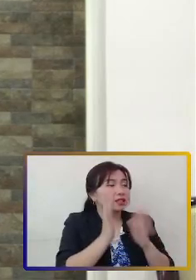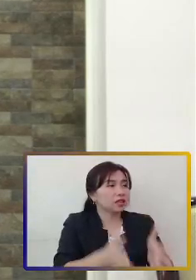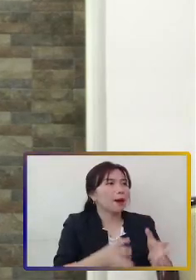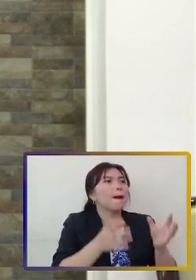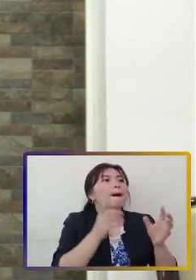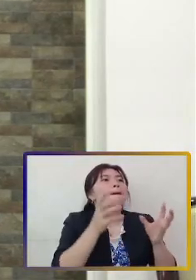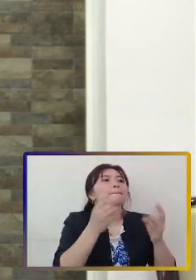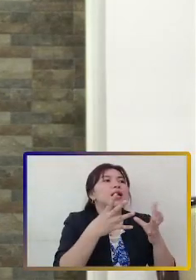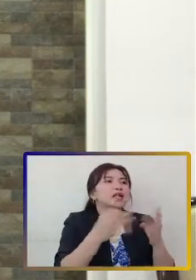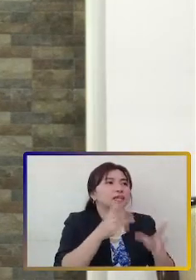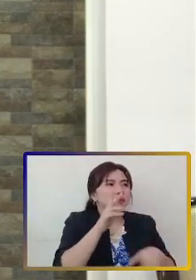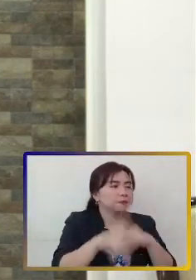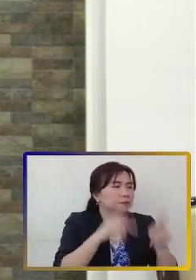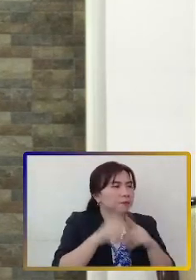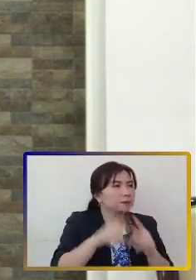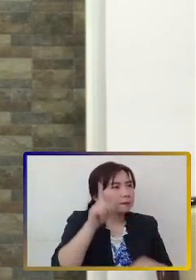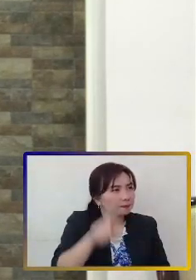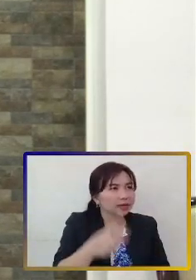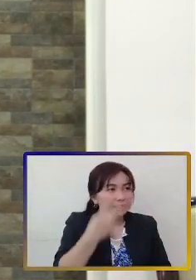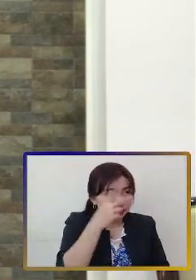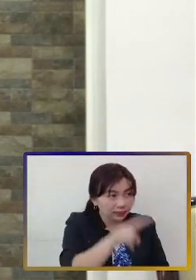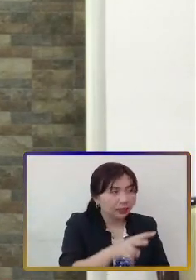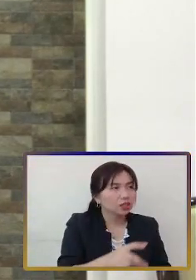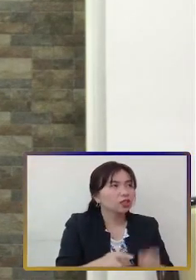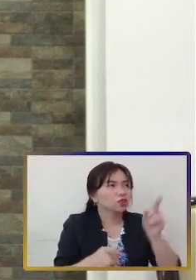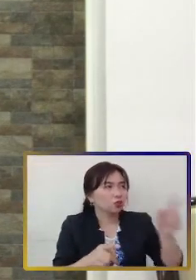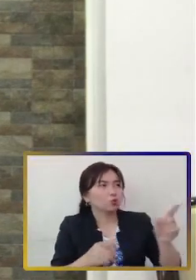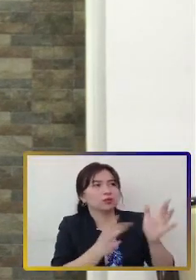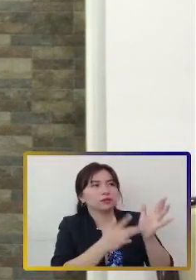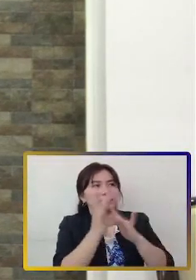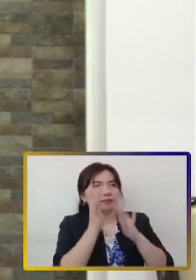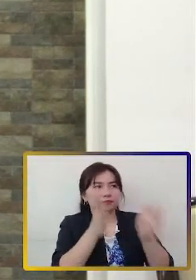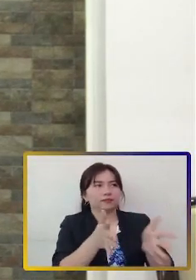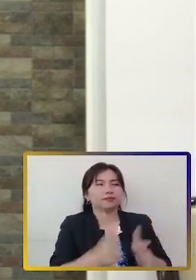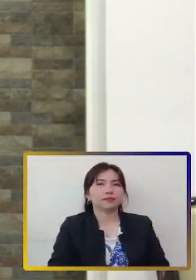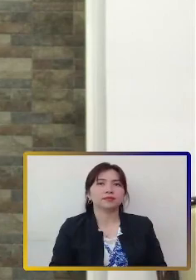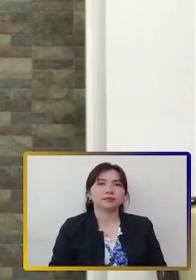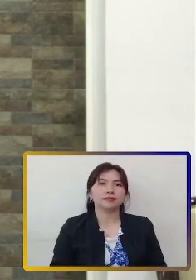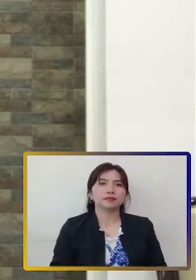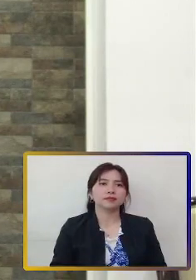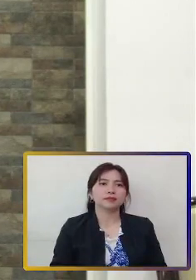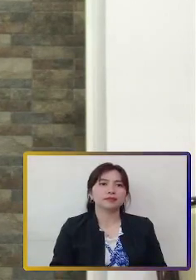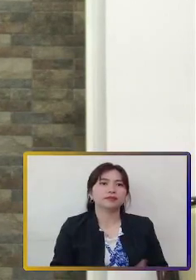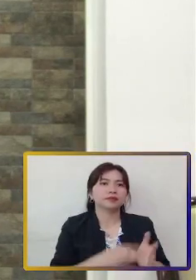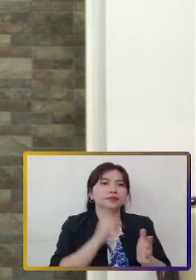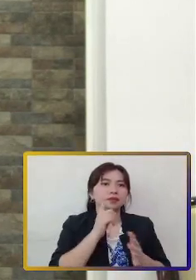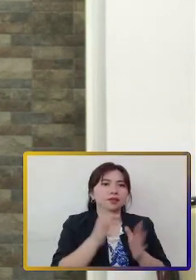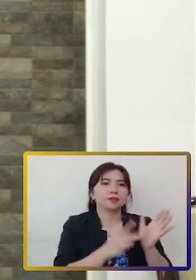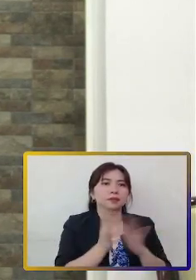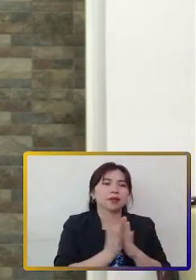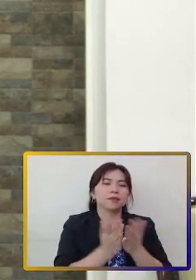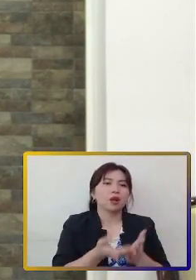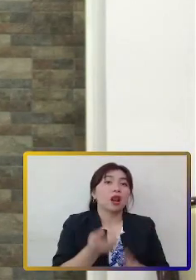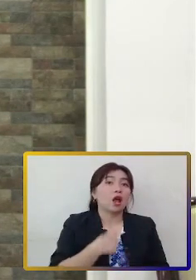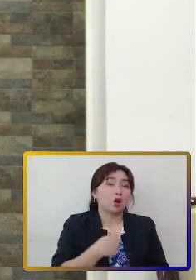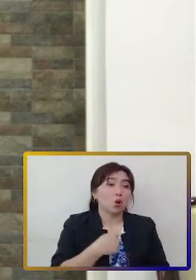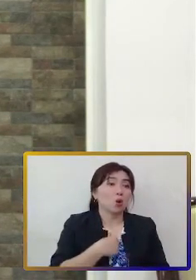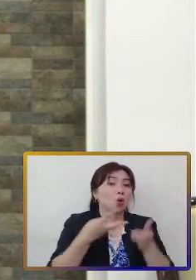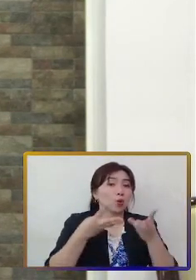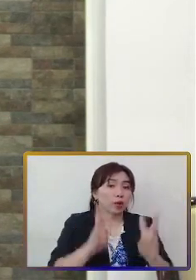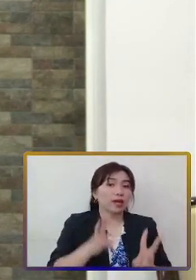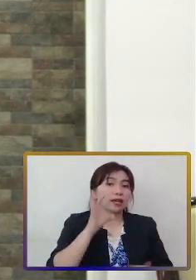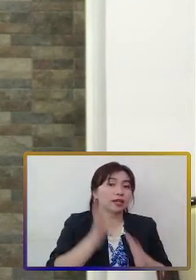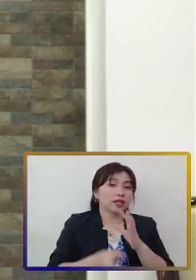pamumuhay Sabi ko nga po sa inyo maliwanag yung sinasabi ng biblya I am the way you want